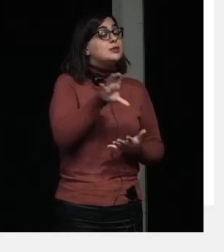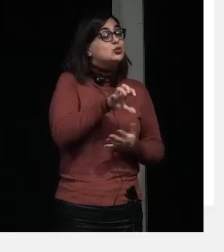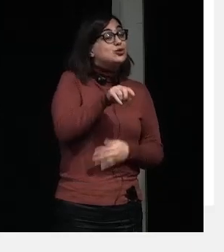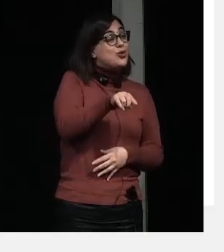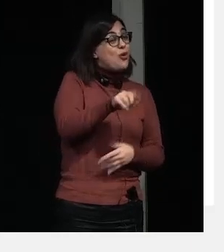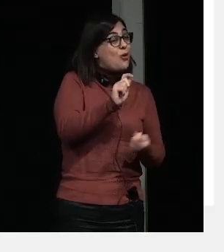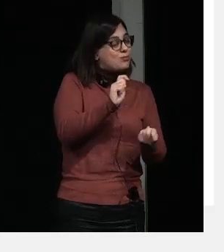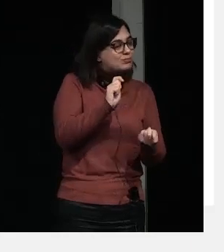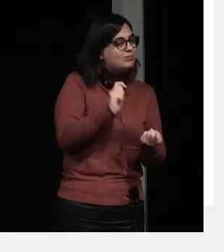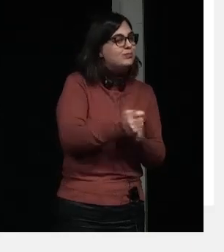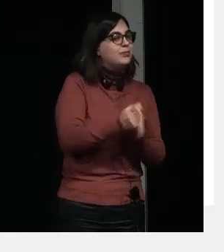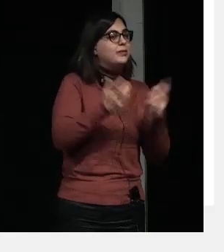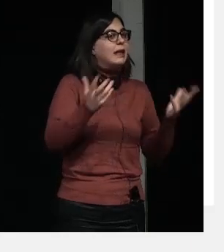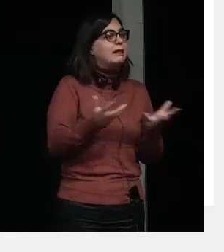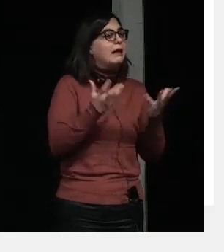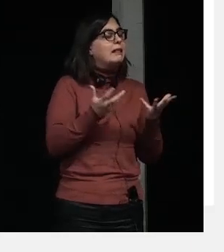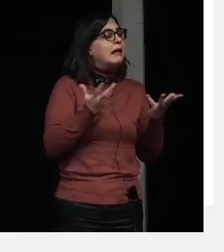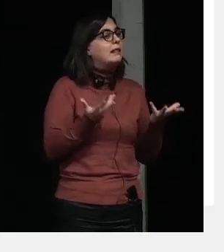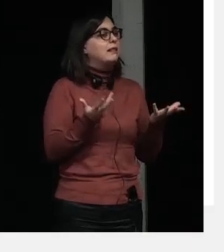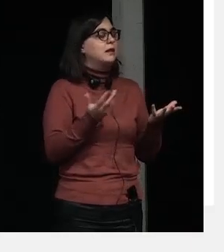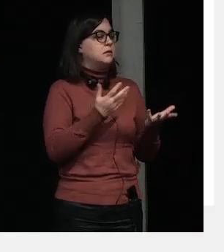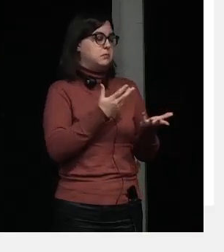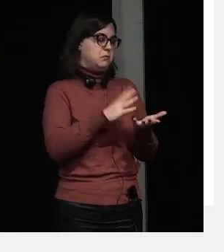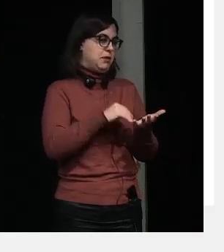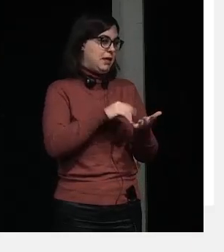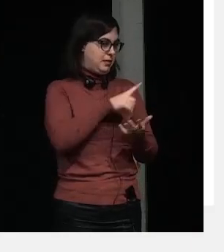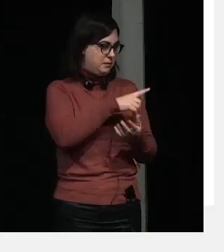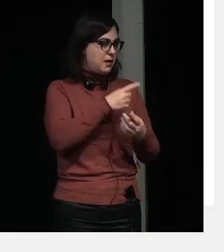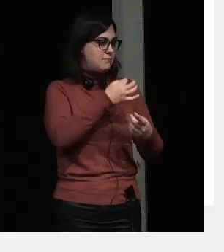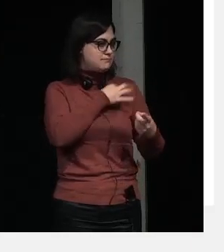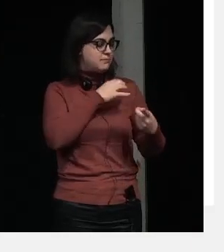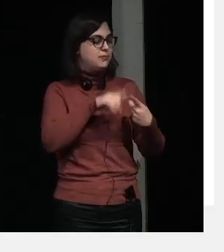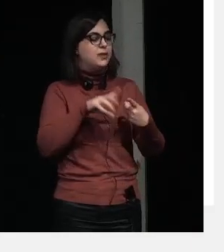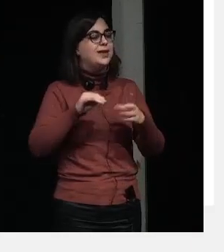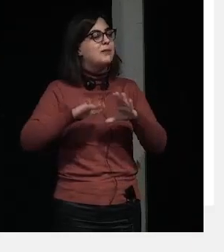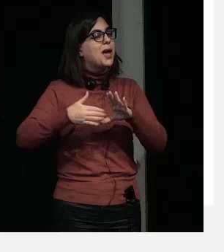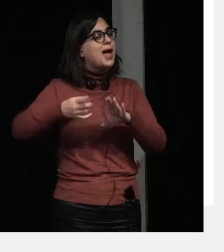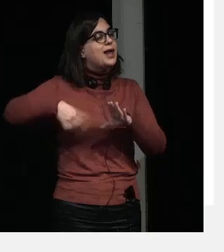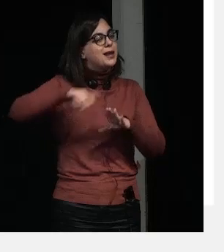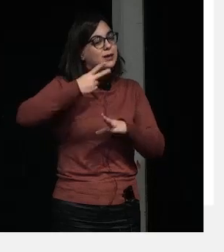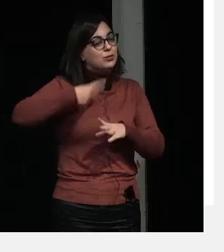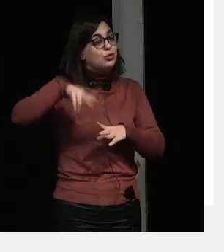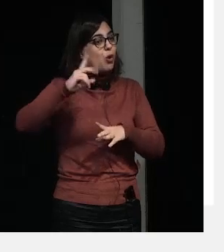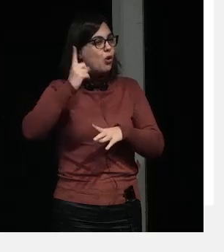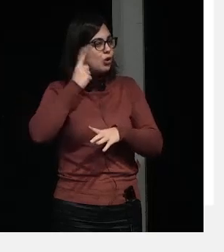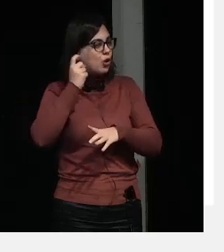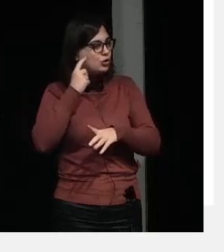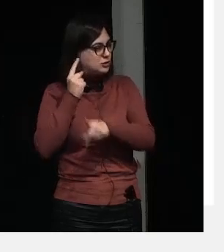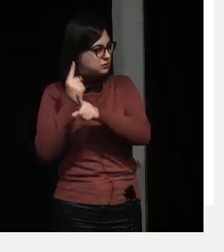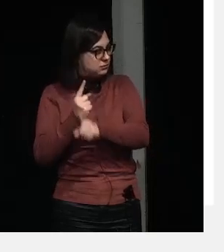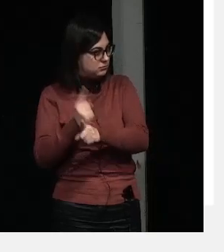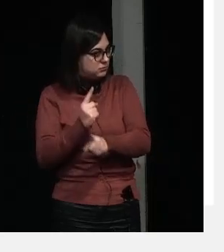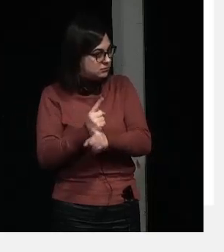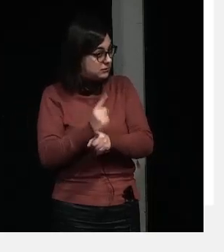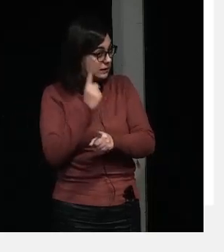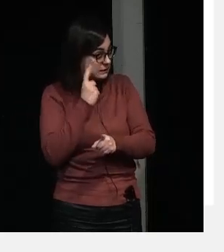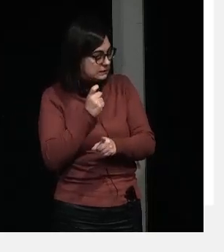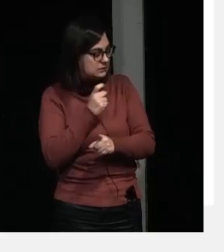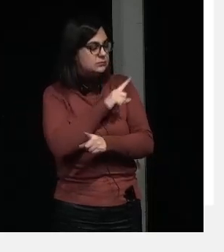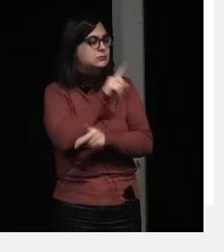πολύ προσωπικό, το οποίο να είναι εξειδικευμένο για να μπορέσει να ανταπεξέλθει στις ανάγκες της ξενάγησης. Κάτι